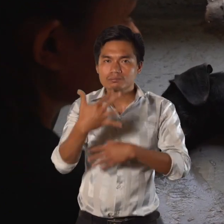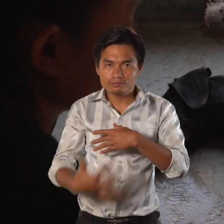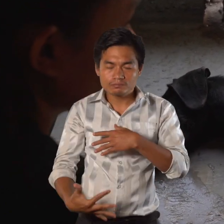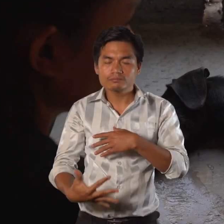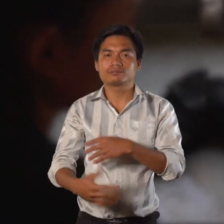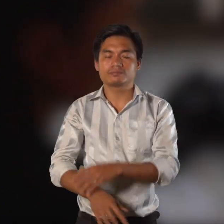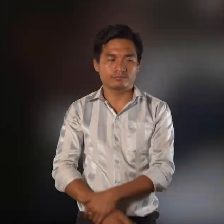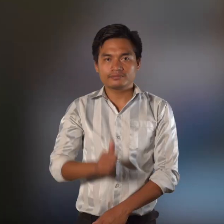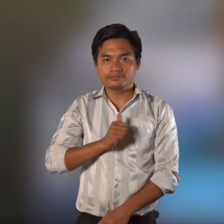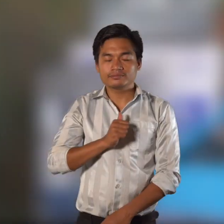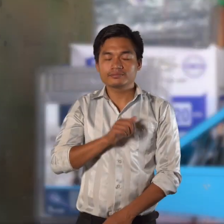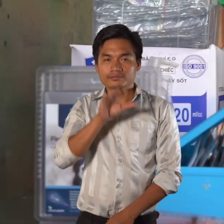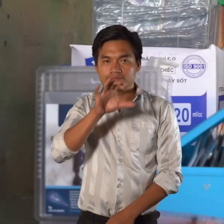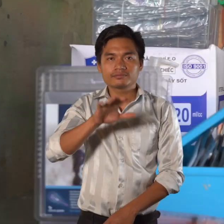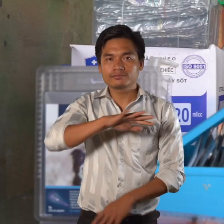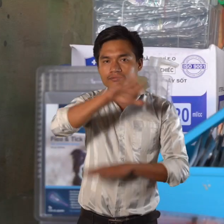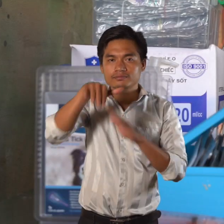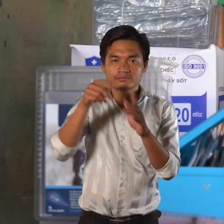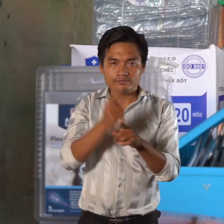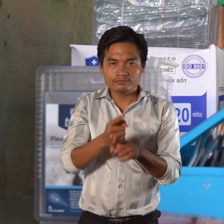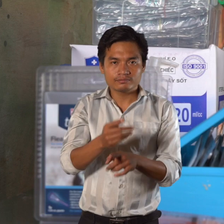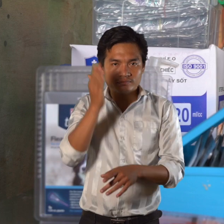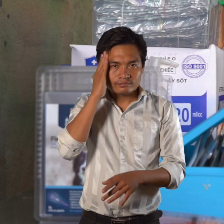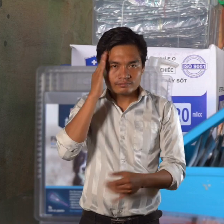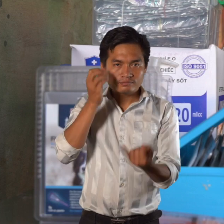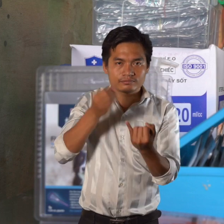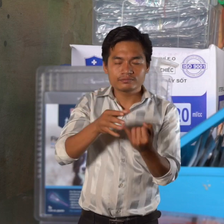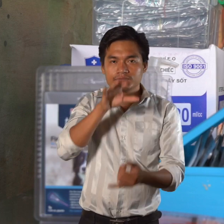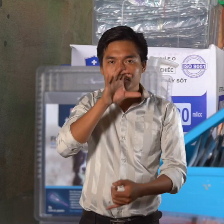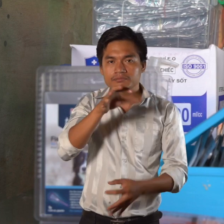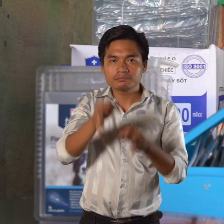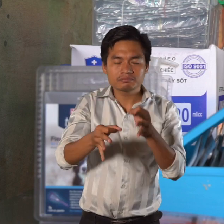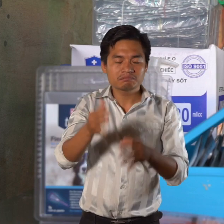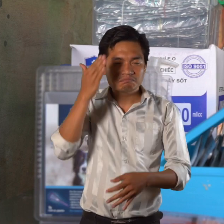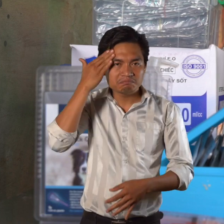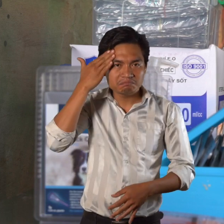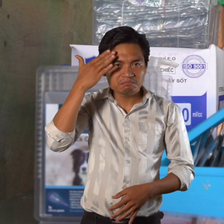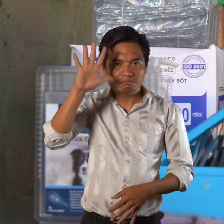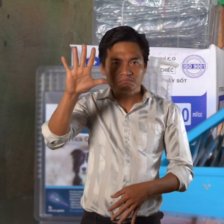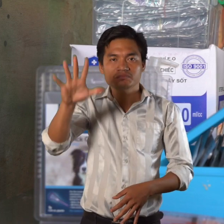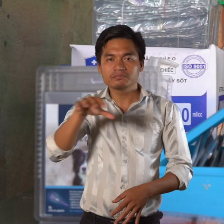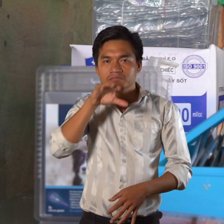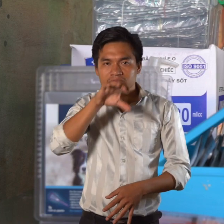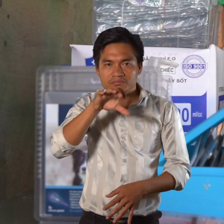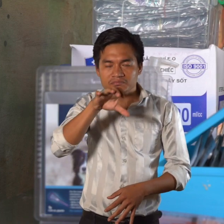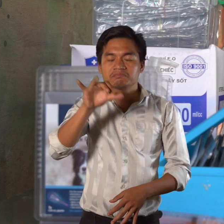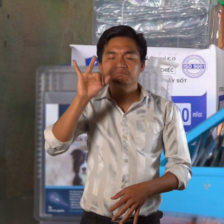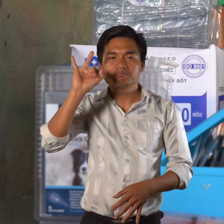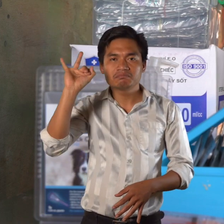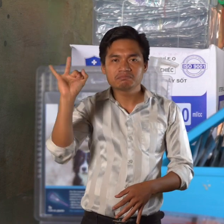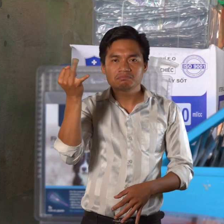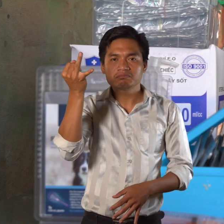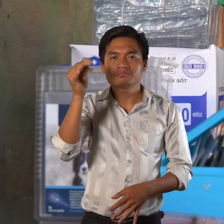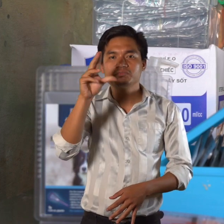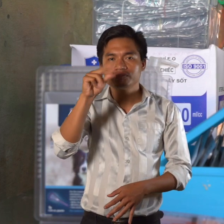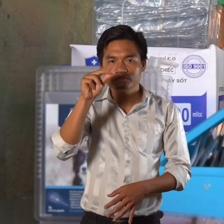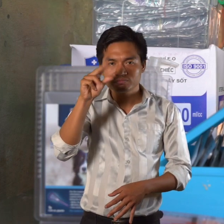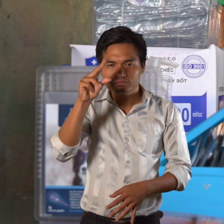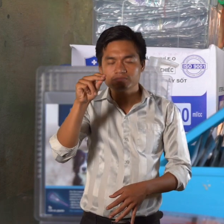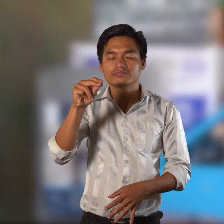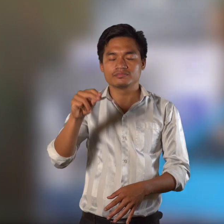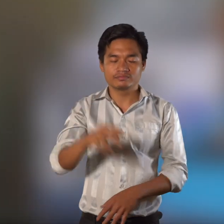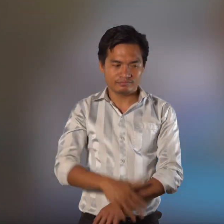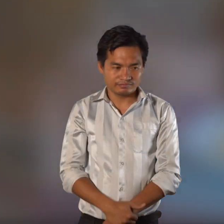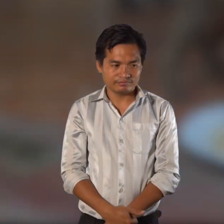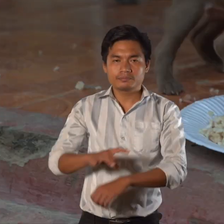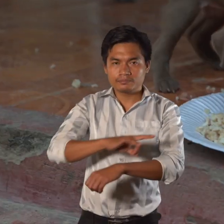ស្តឈាមម្ចាស់ឆ្កែទាំងឡាយគួរដឹងថាការចិញ្ចឹមឆ្កែរាល់ថ្ងៃនេះបើសិនជាយើងមិនយល់ពីរបៀបចិញ្ចឹមយើងអត់ទទួលជោគជ័យក្នុងការចិញ្ចឹ